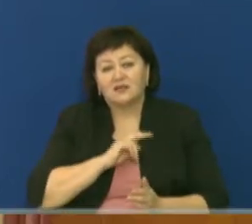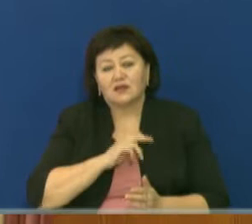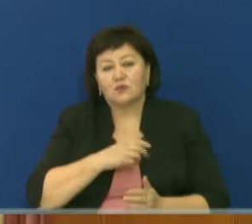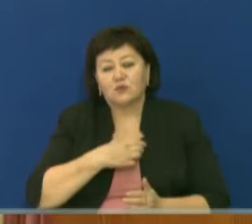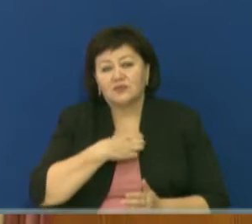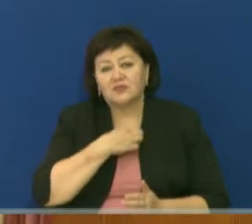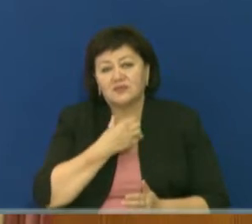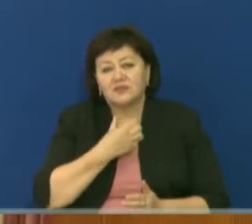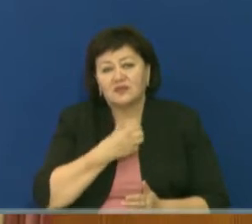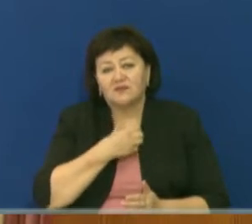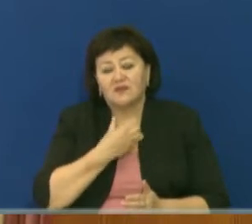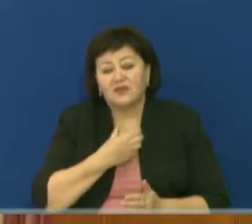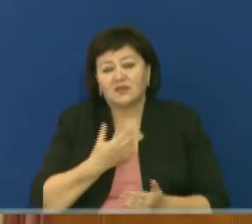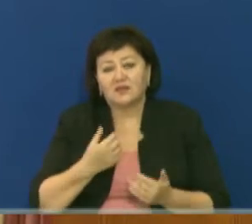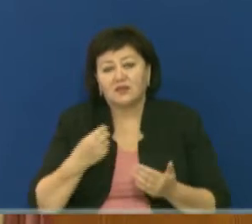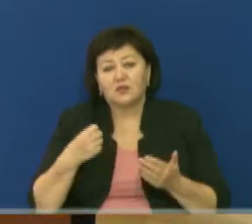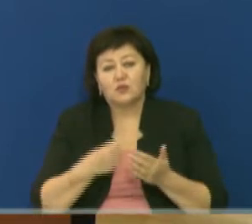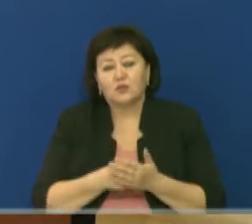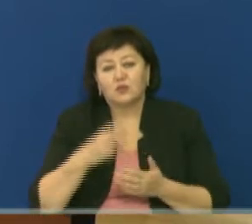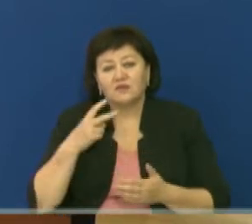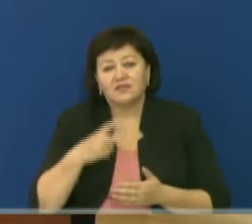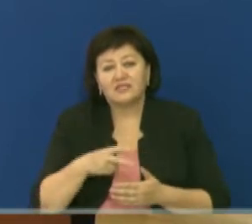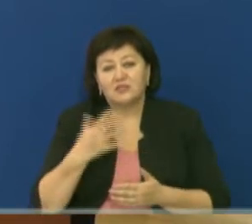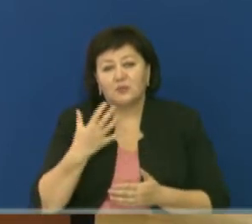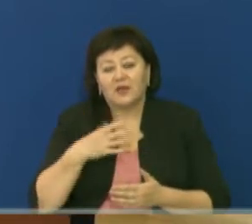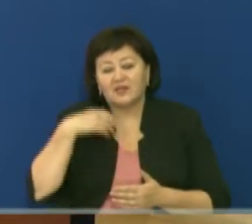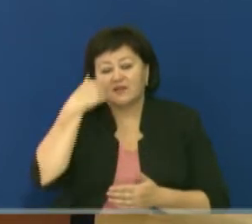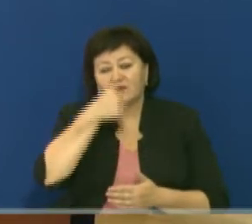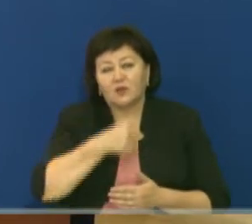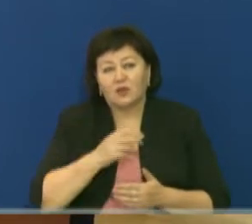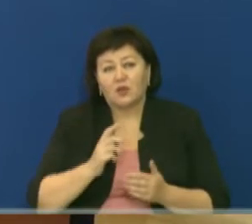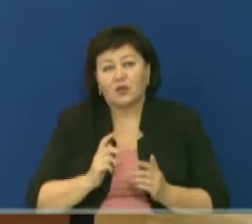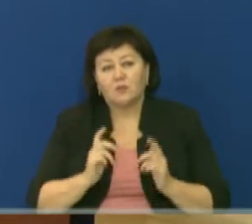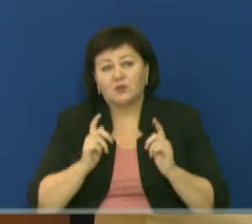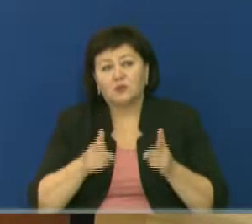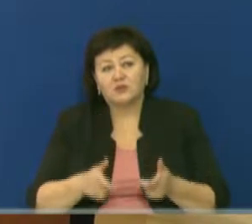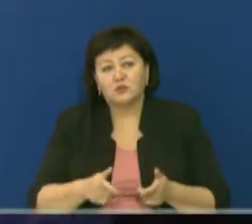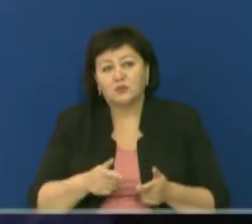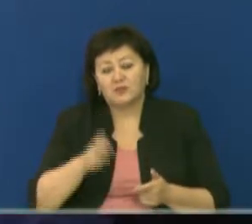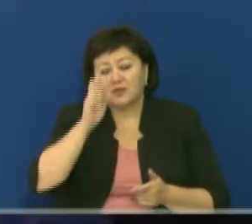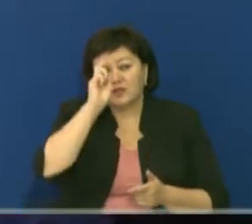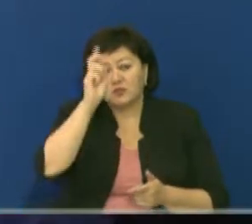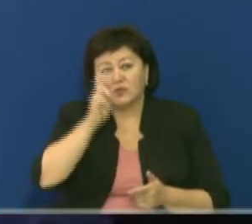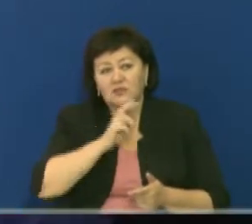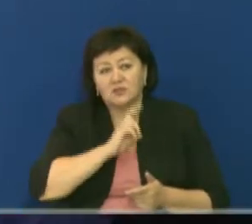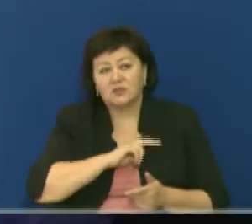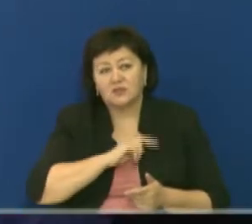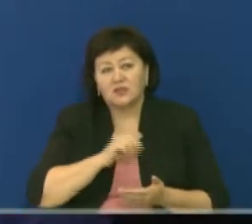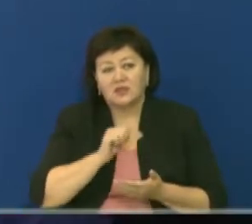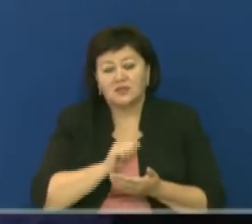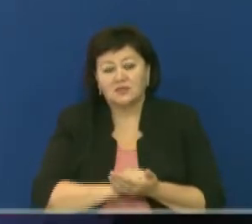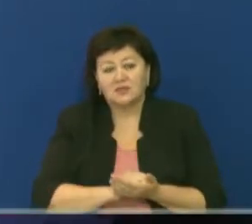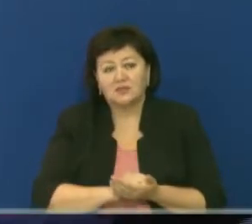сфере электроэнергии проработал до 2005 года. С того периода вступил на госслужбу. В разные годы занимал должность акима